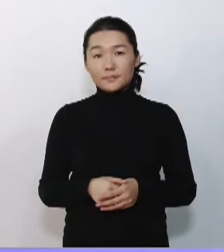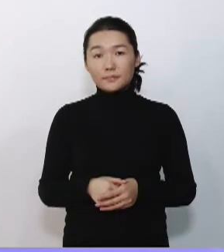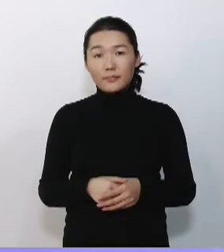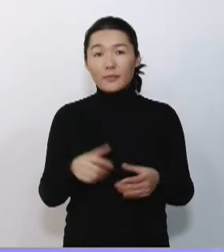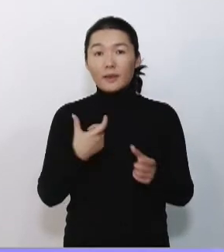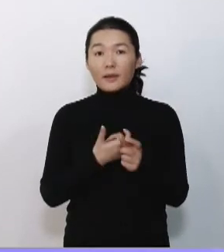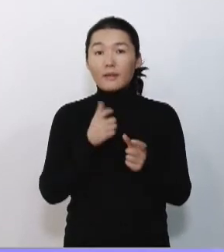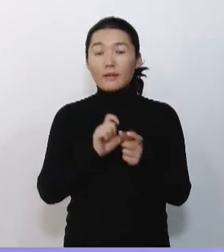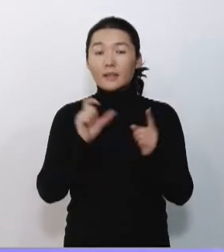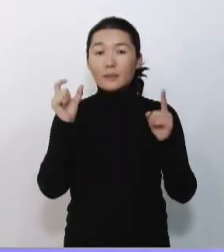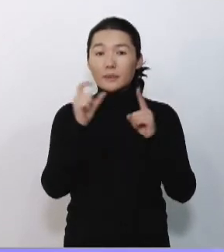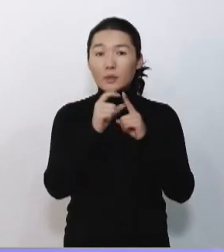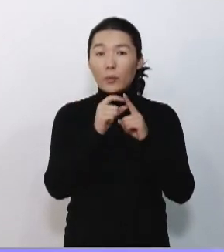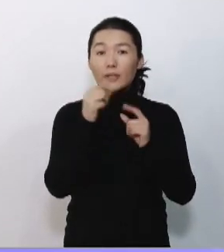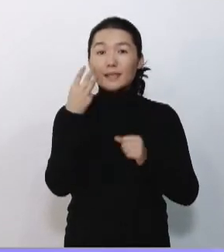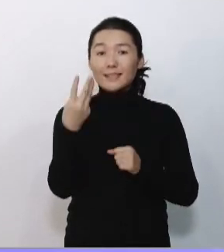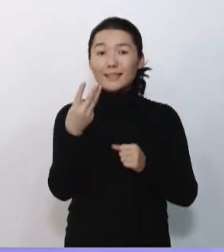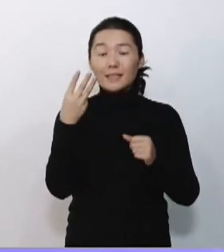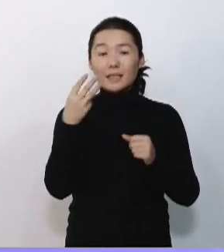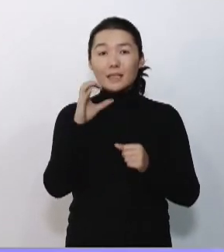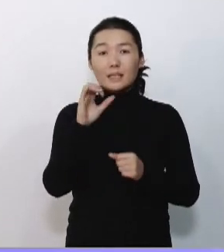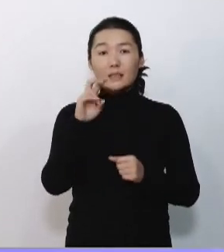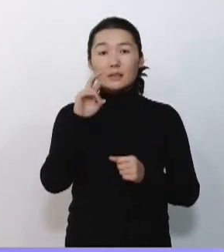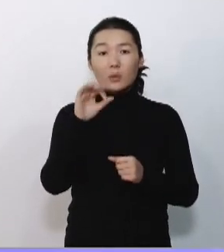В этом слове три слога.